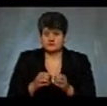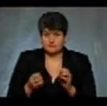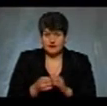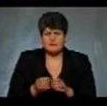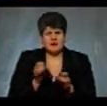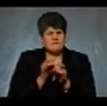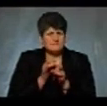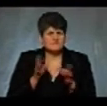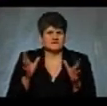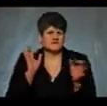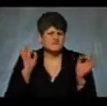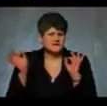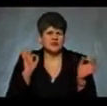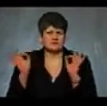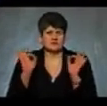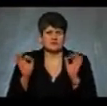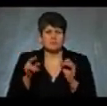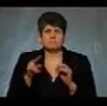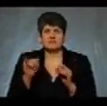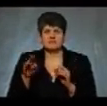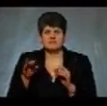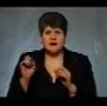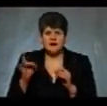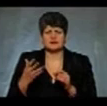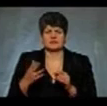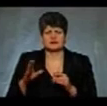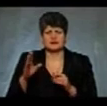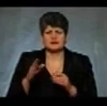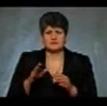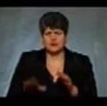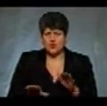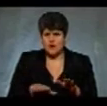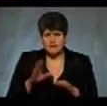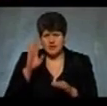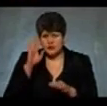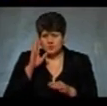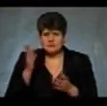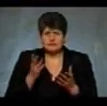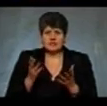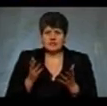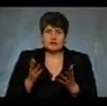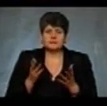вибухи салютів, петард під ногами хлопців, які